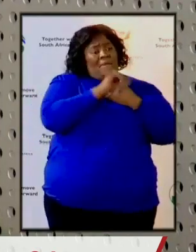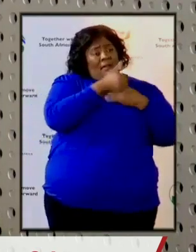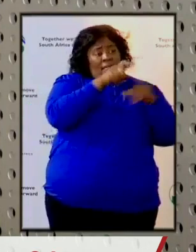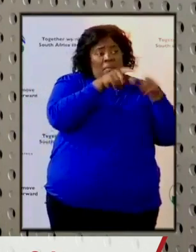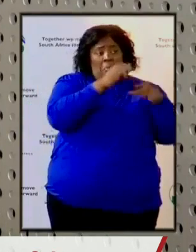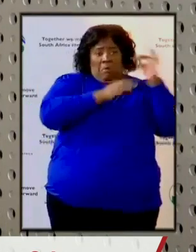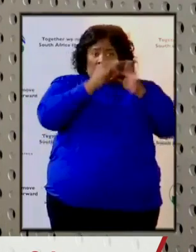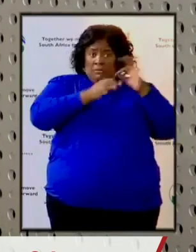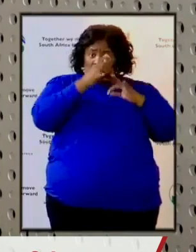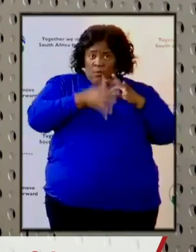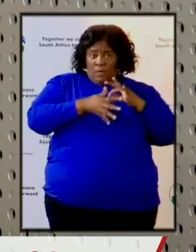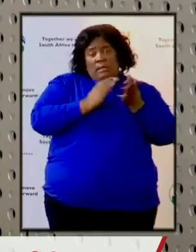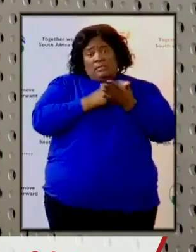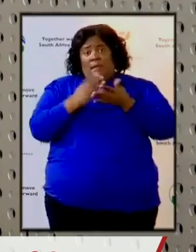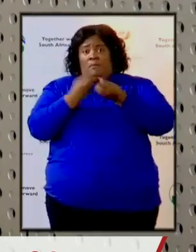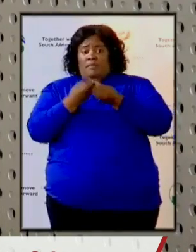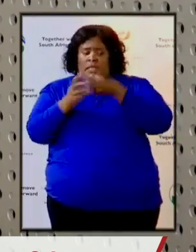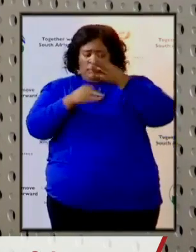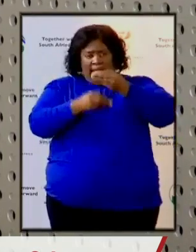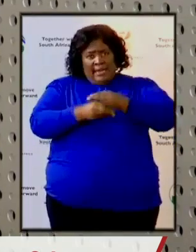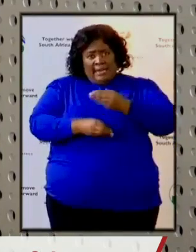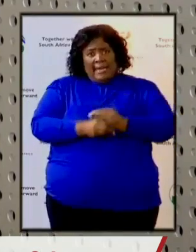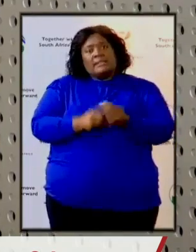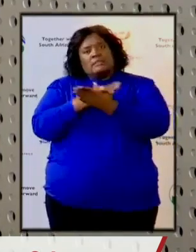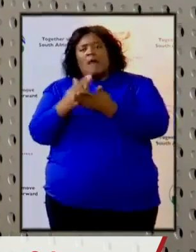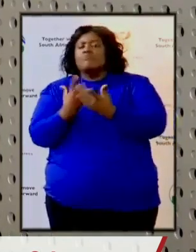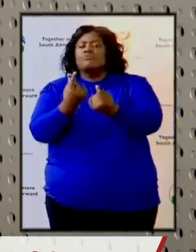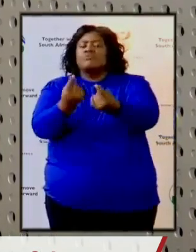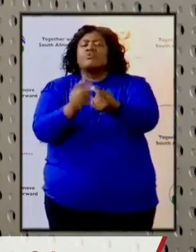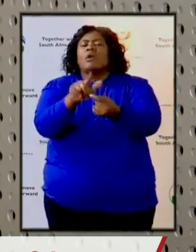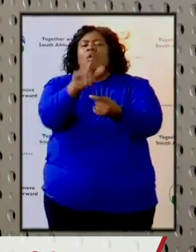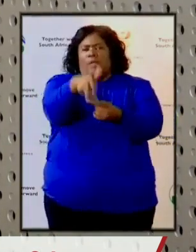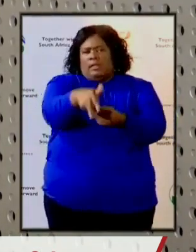esikwazile ukukwenza nokunye sisazokwenza.